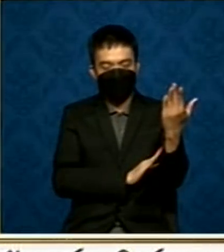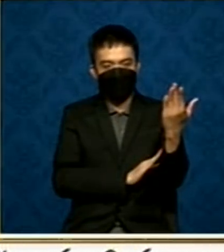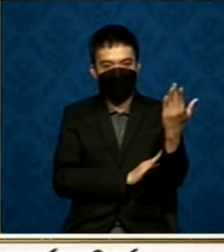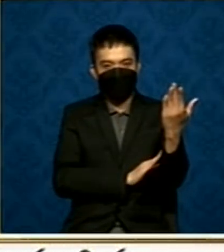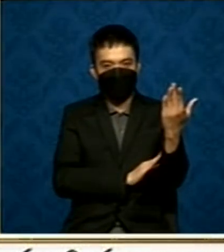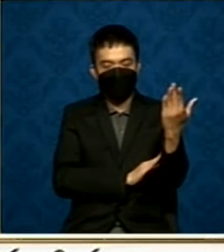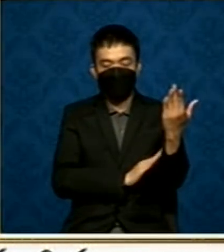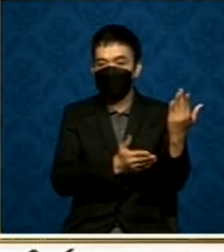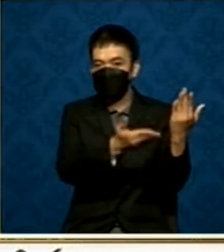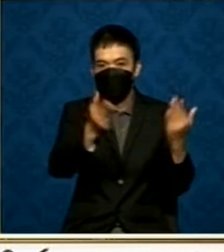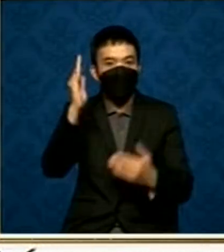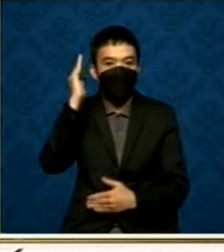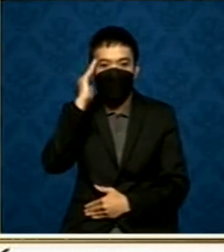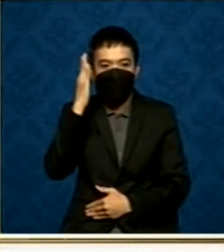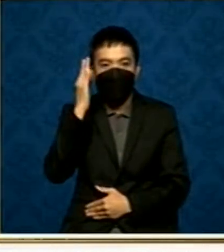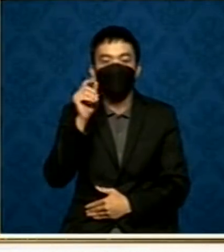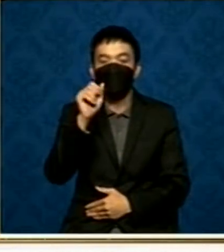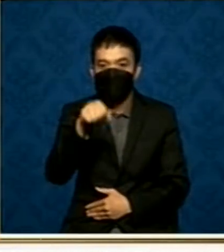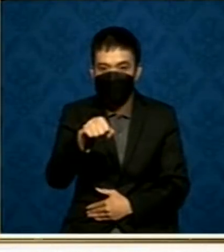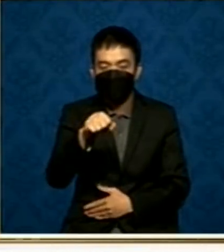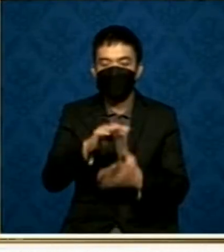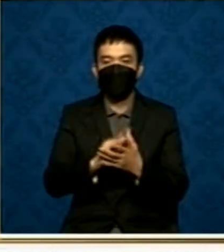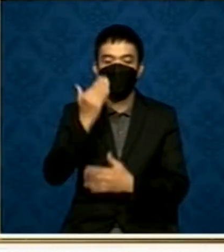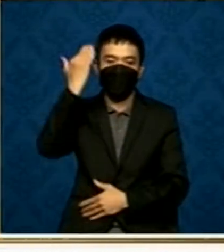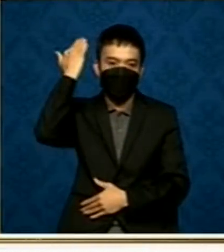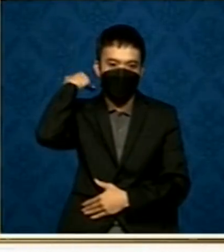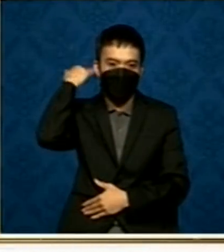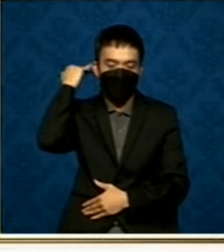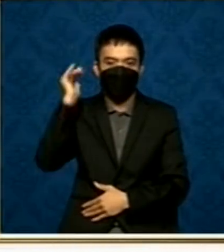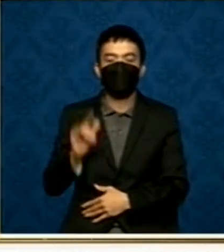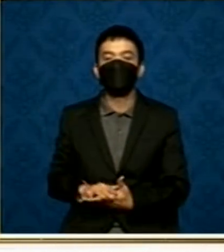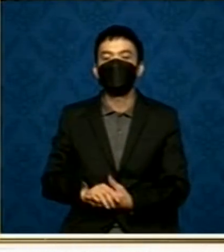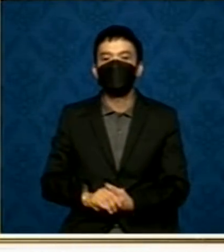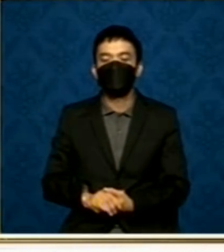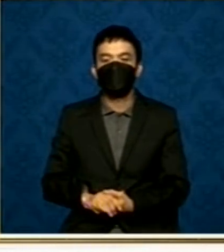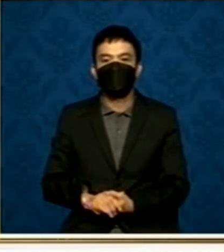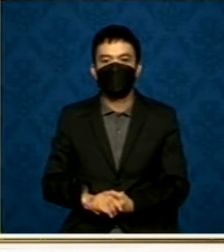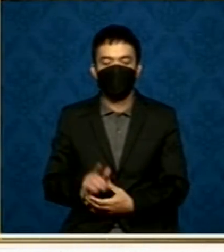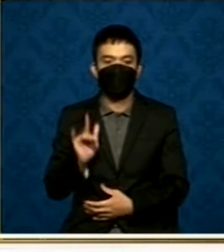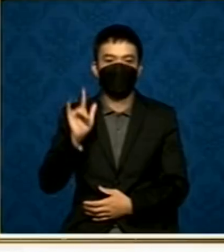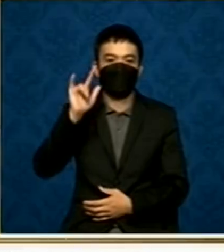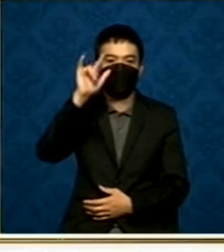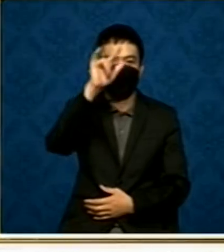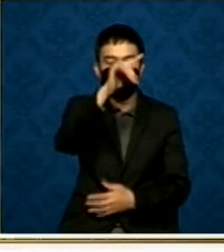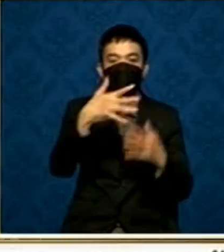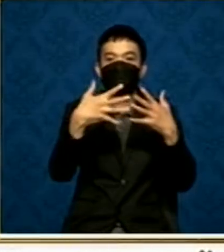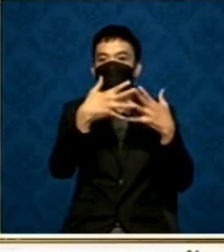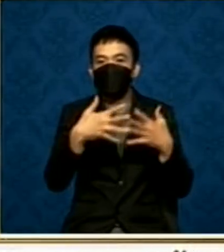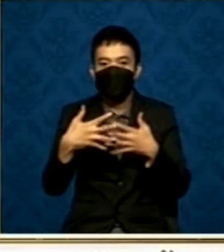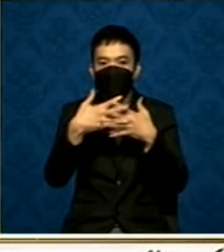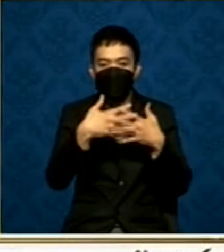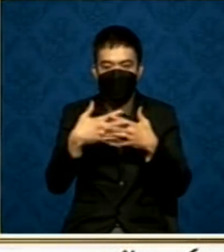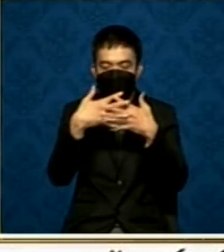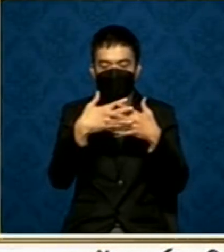อาจจะไม่ทราบนะครับ เมื่อตอนที่ผมเดินทางไป สารัฐมริกาเพื่อจะรวม